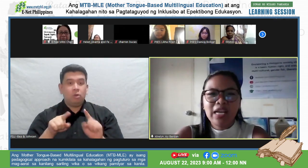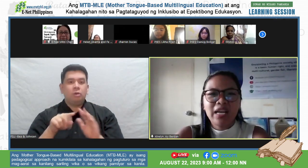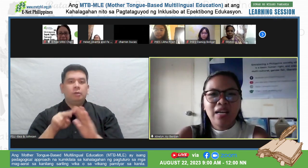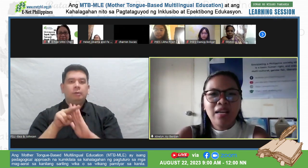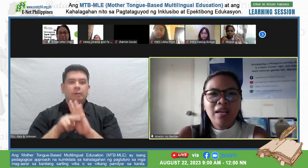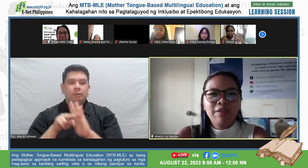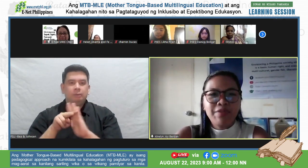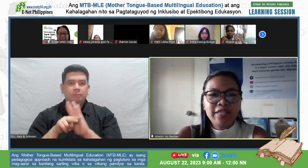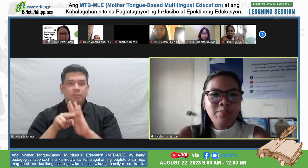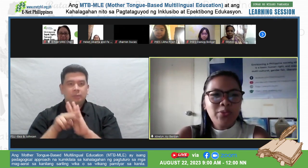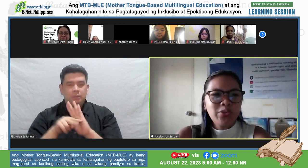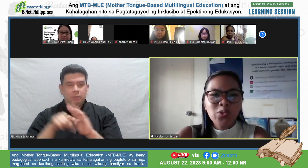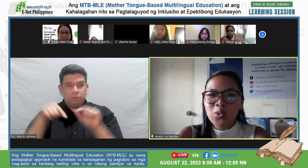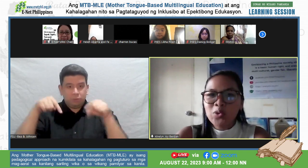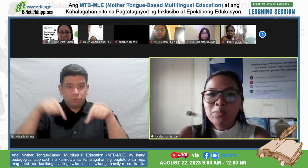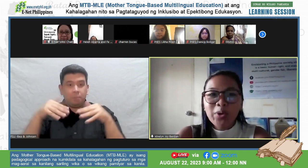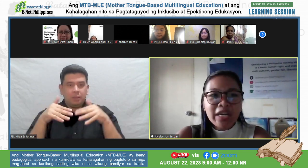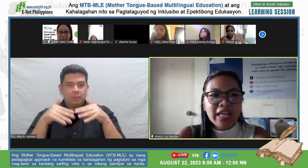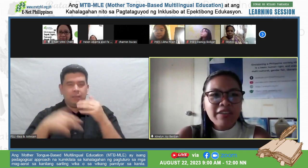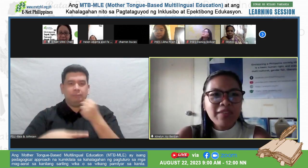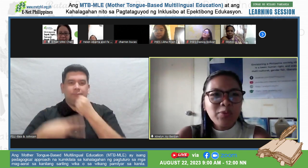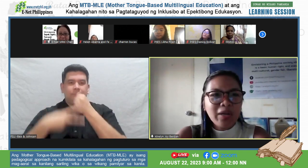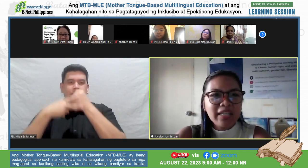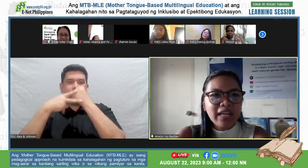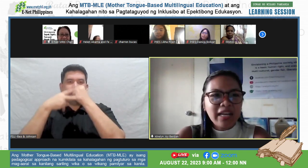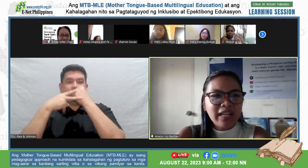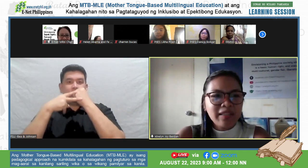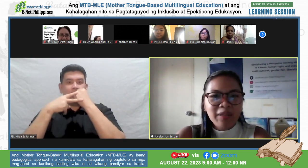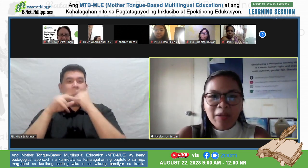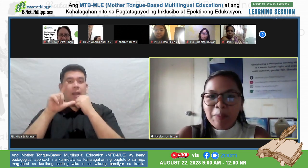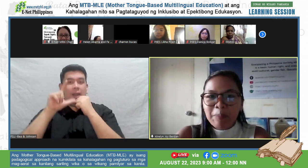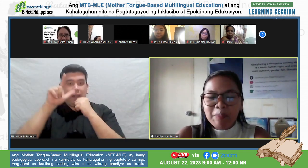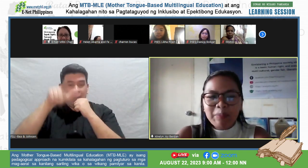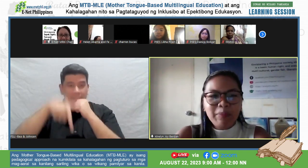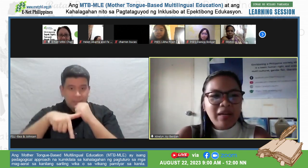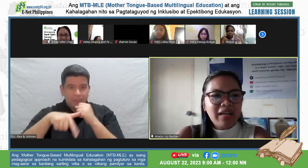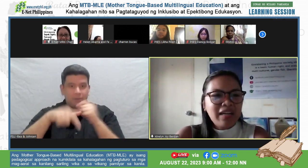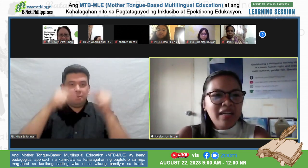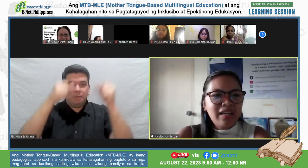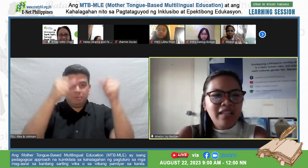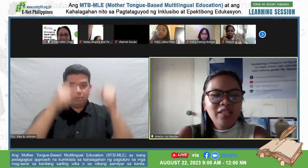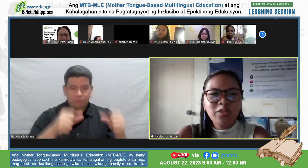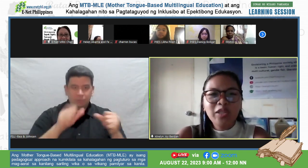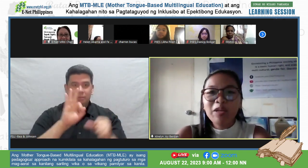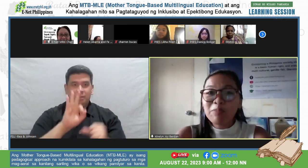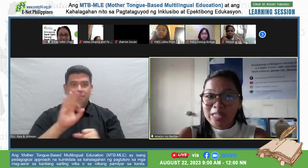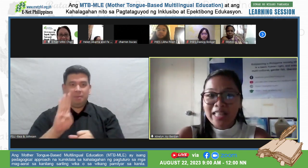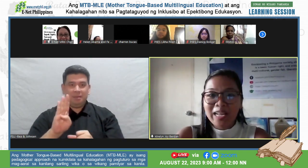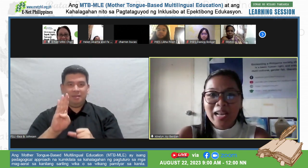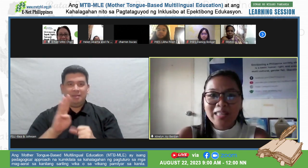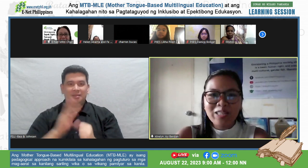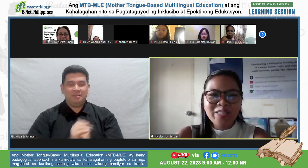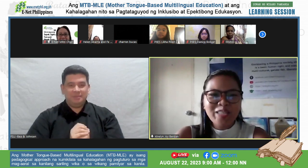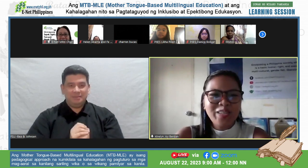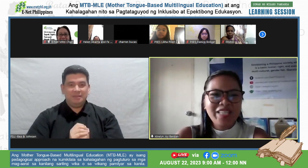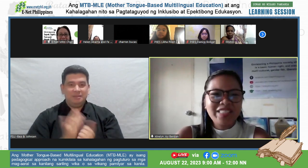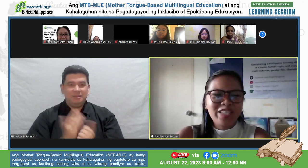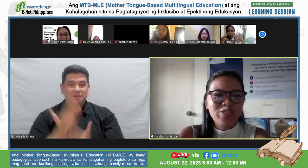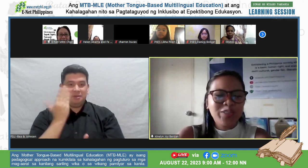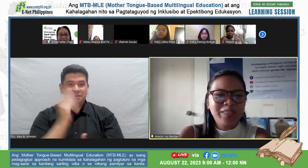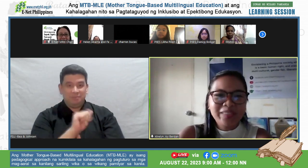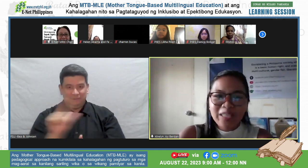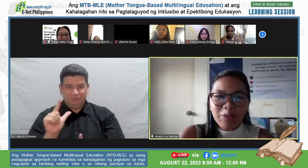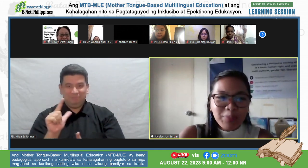sa Facebook. So, good morning everyone at good luck po sa ating lahat dito sa